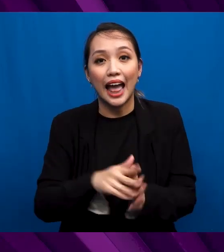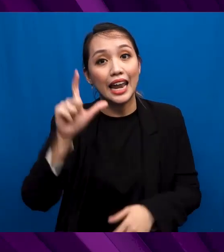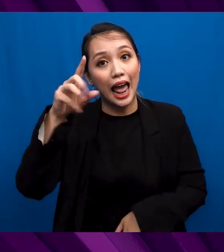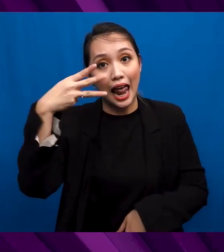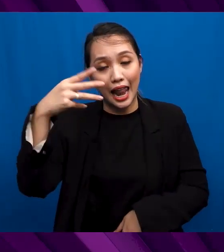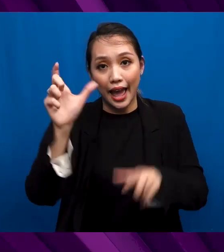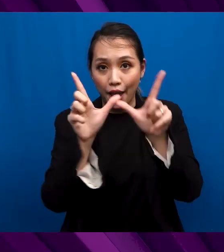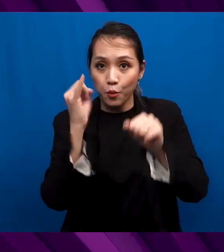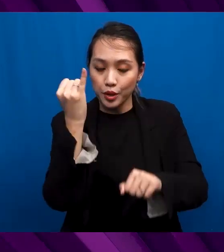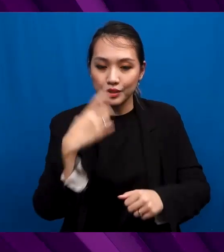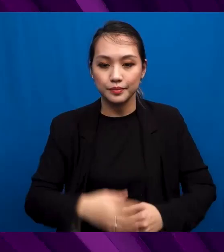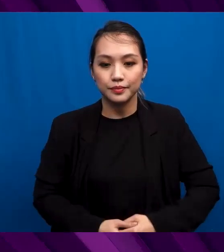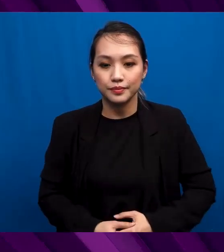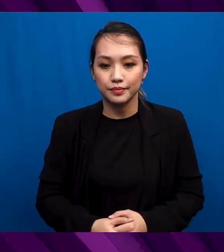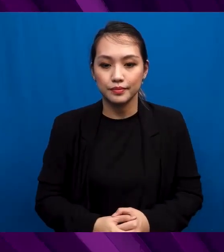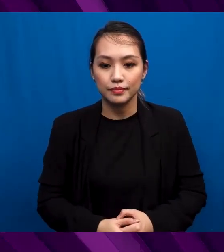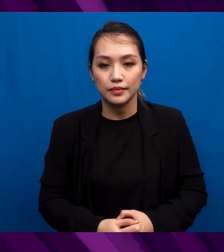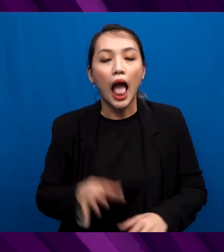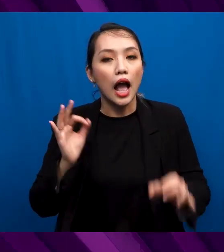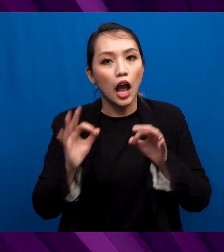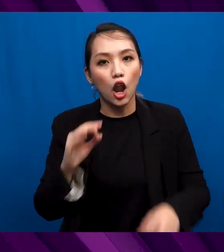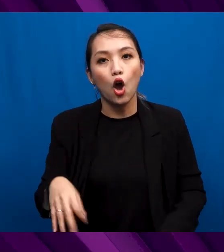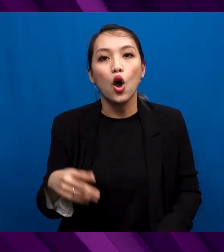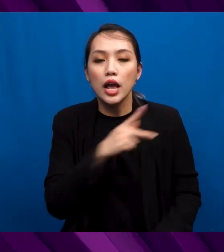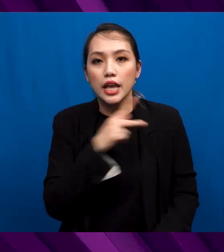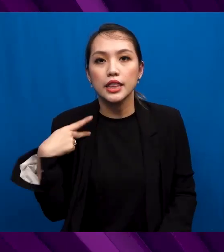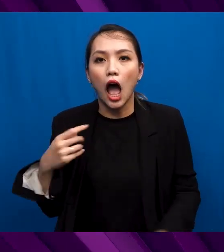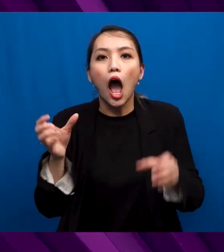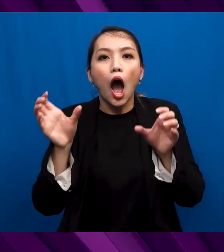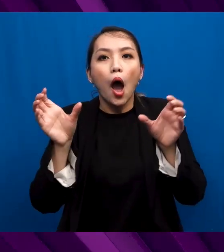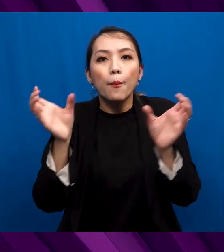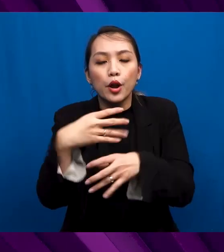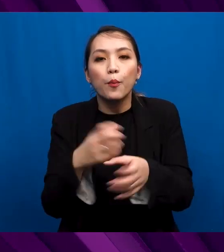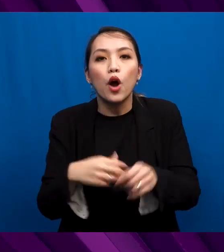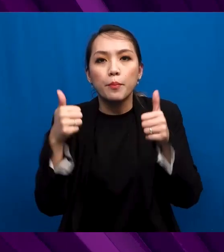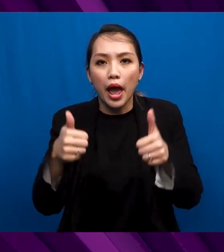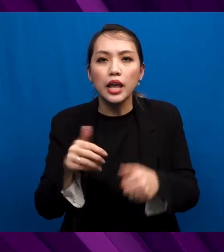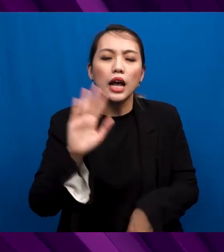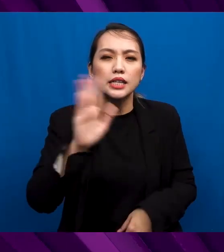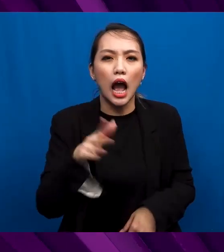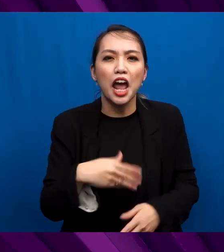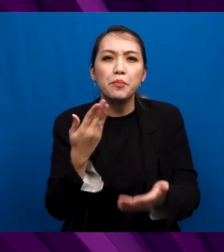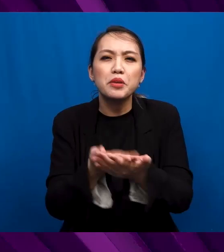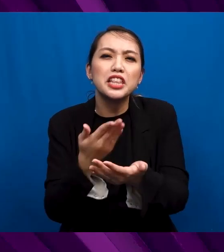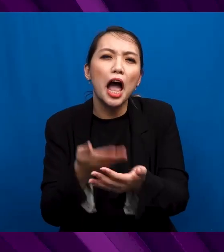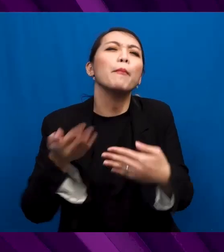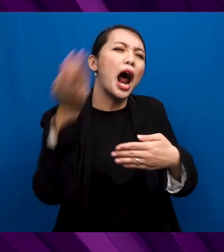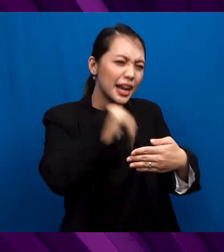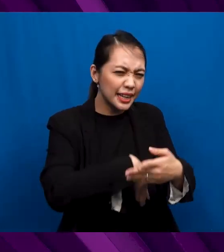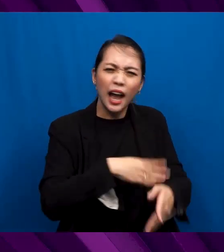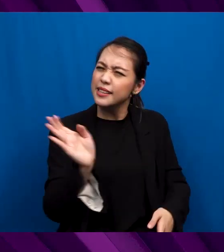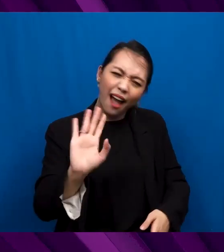Anda. Kalau Anda berbuat sesuatu yang baik jangan pamrih. Pamrih itu ditunjukkan ke manusia, minta sesuatu dari manusia.